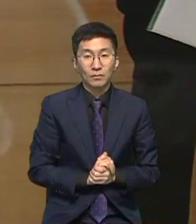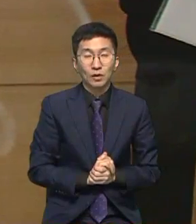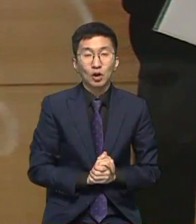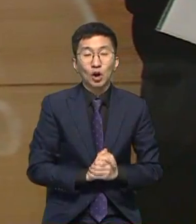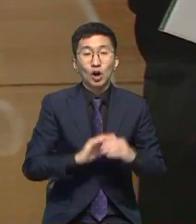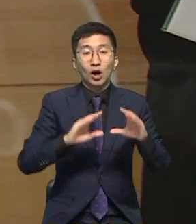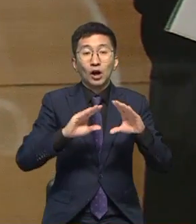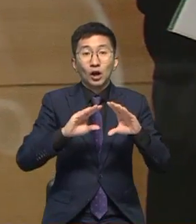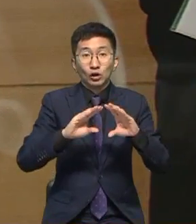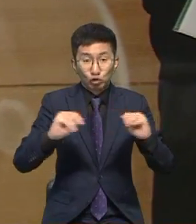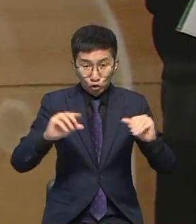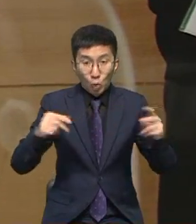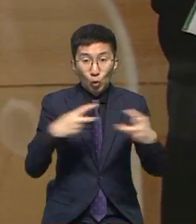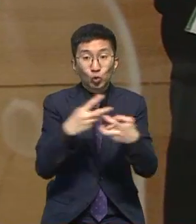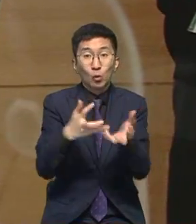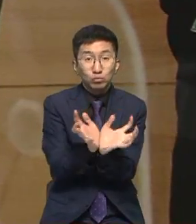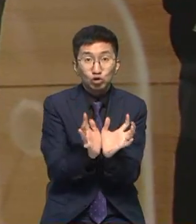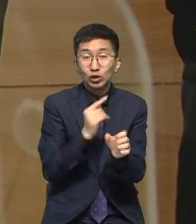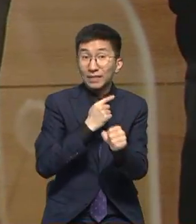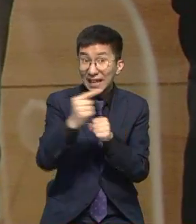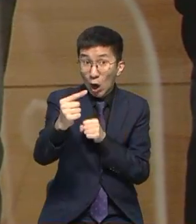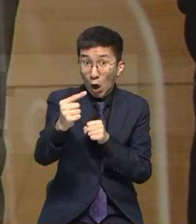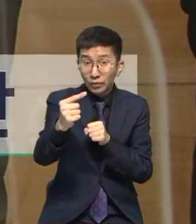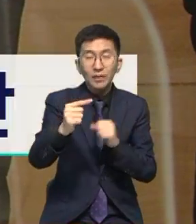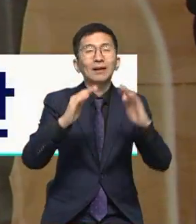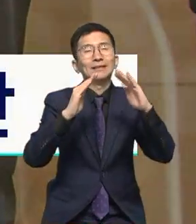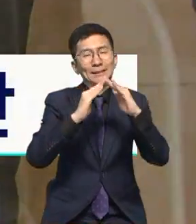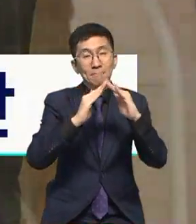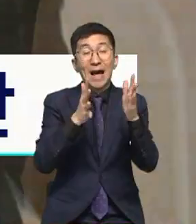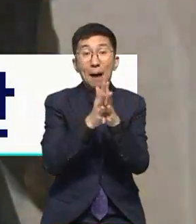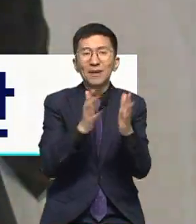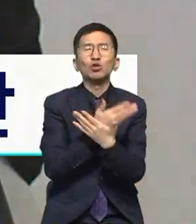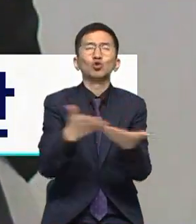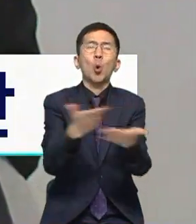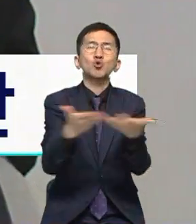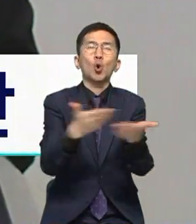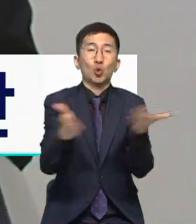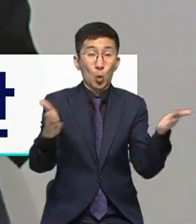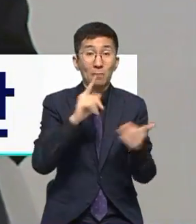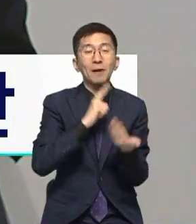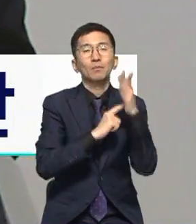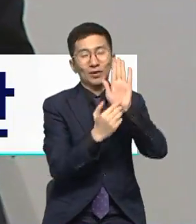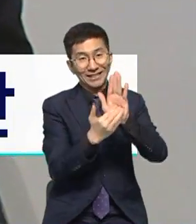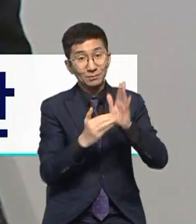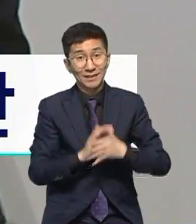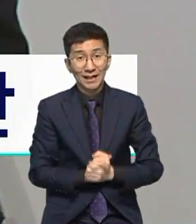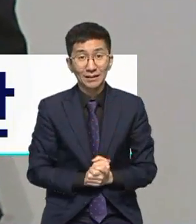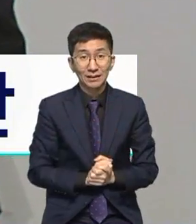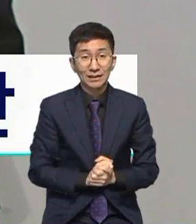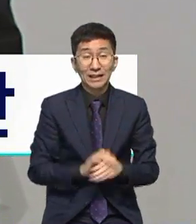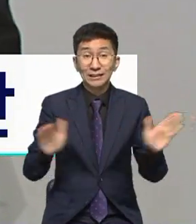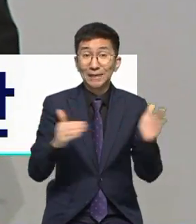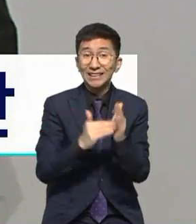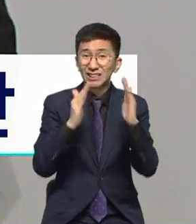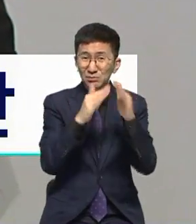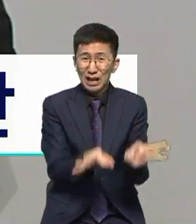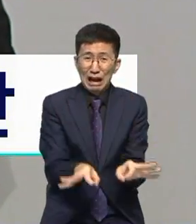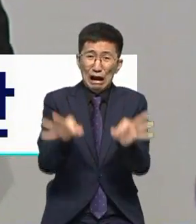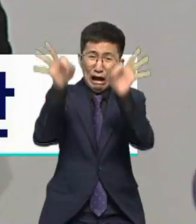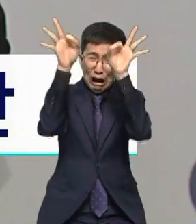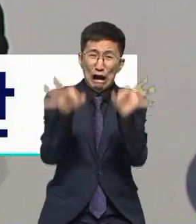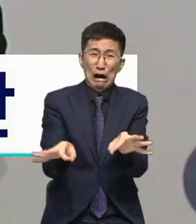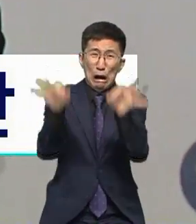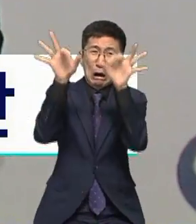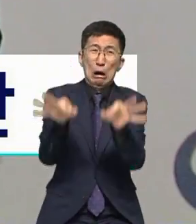국토교통부가 내년에 부동산 공급을 최대한 늘리겠다는 새해 정책 계획을 발표했습니다. 그동안 집값이 오를 대로